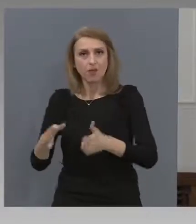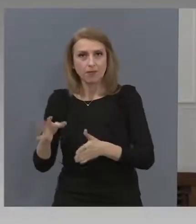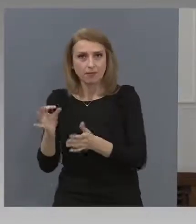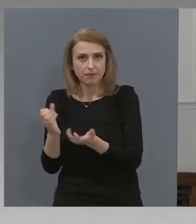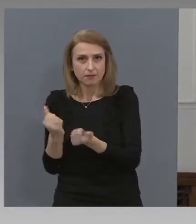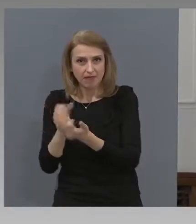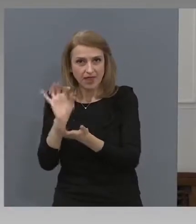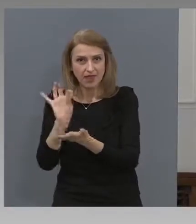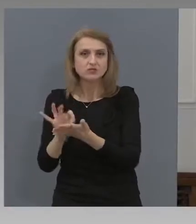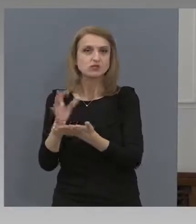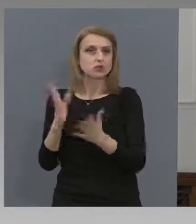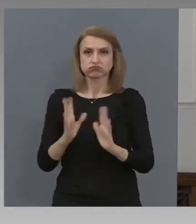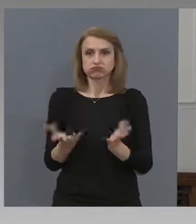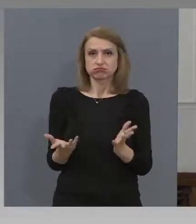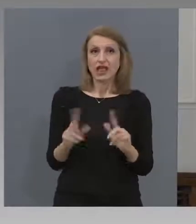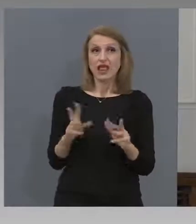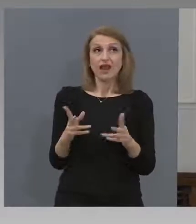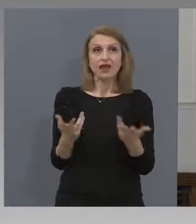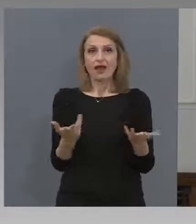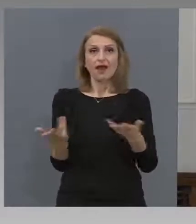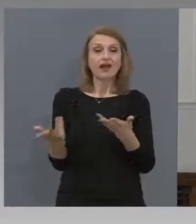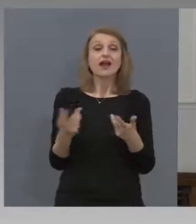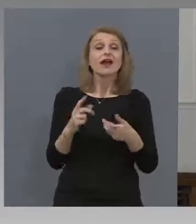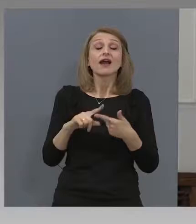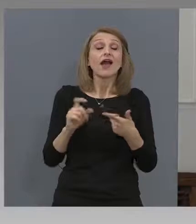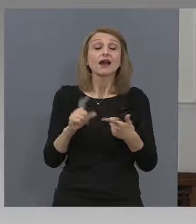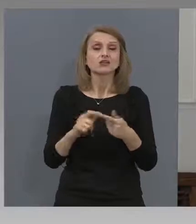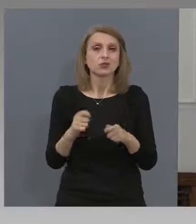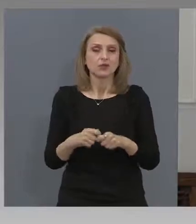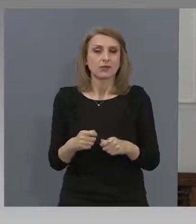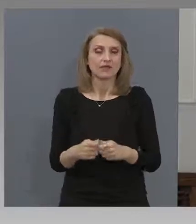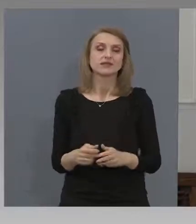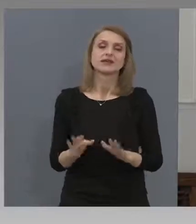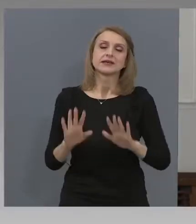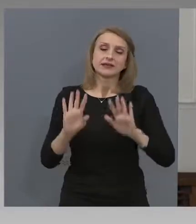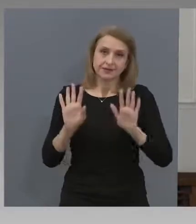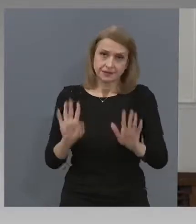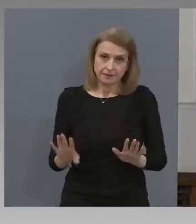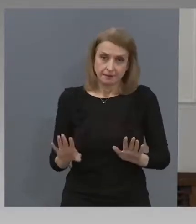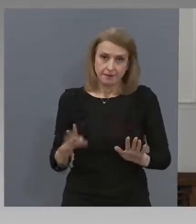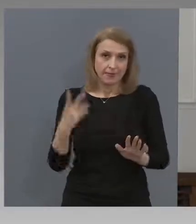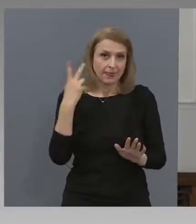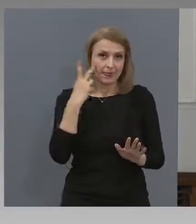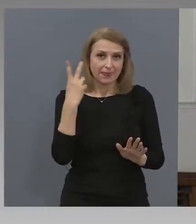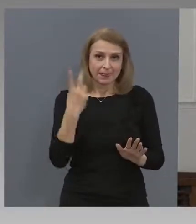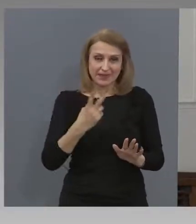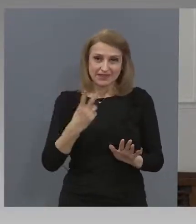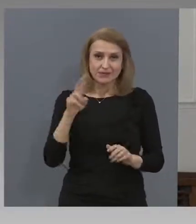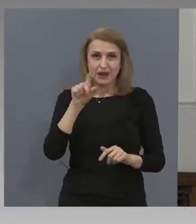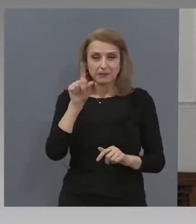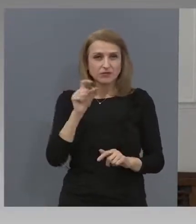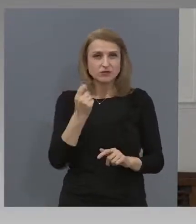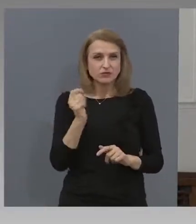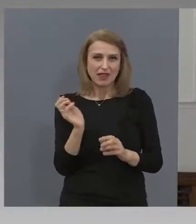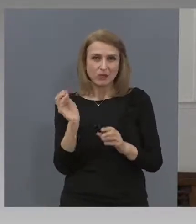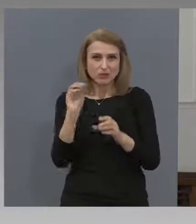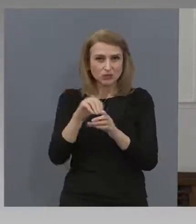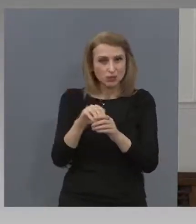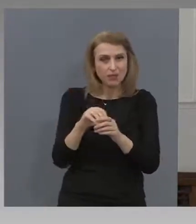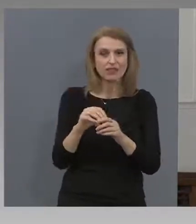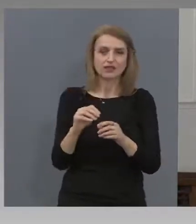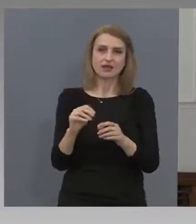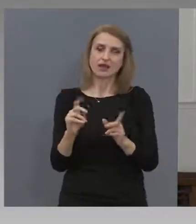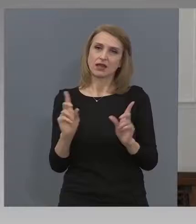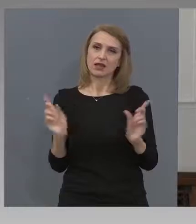ли ще бъде... Така, доста така, добре, разбрахме въпроса. Само да се допълни отговора и друг, който